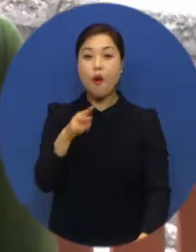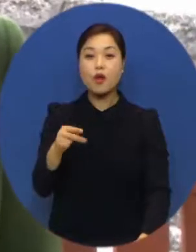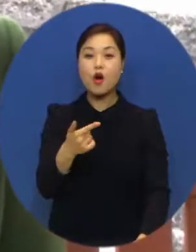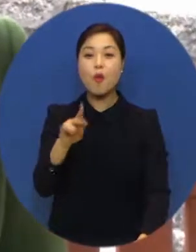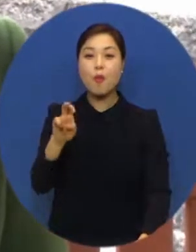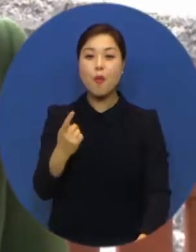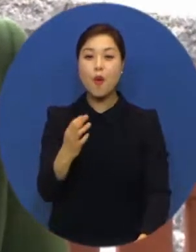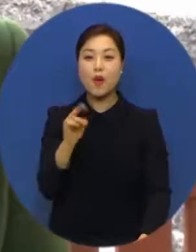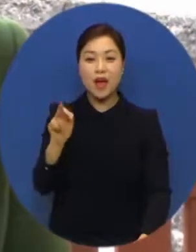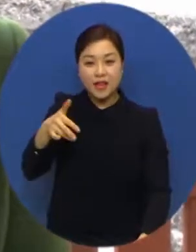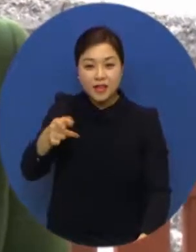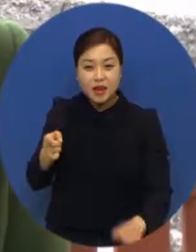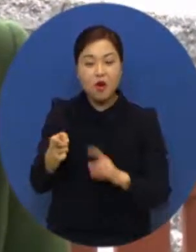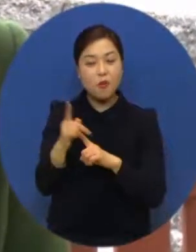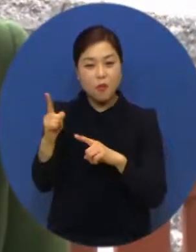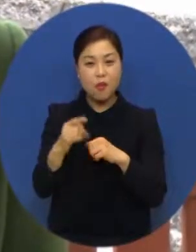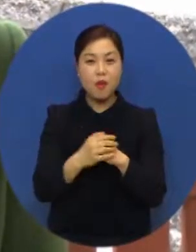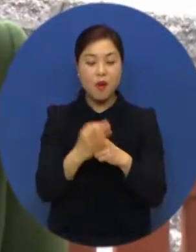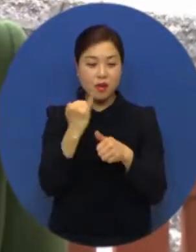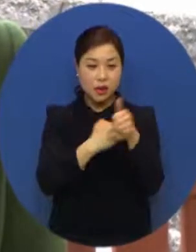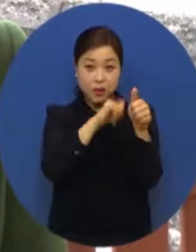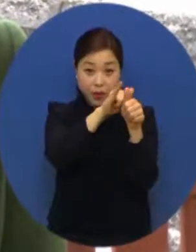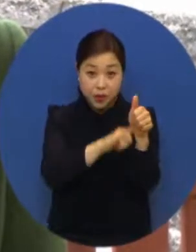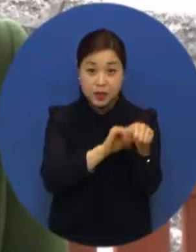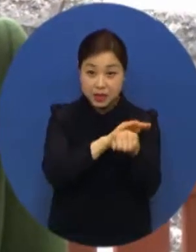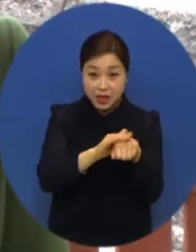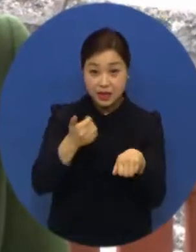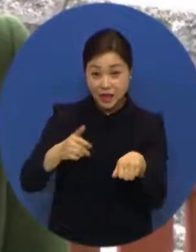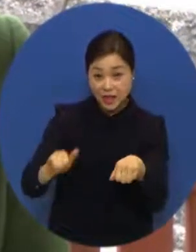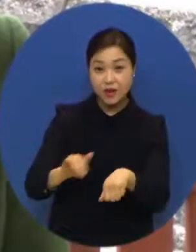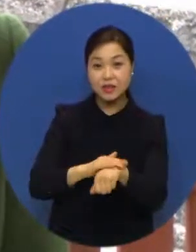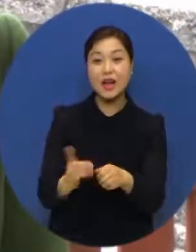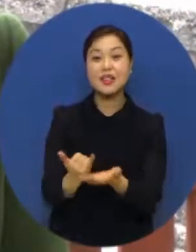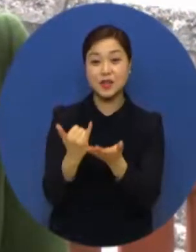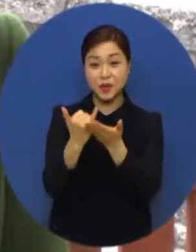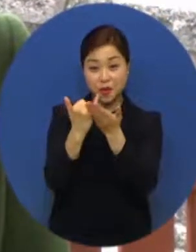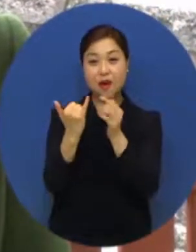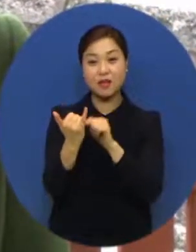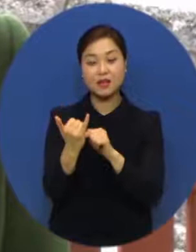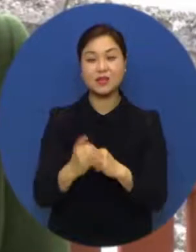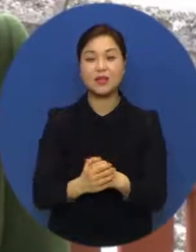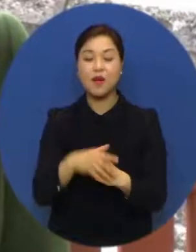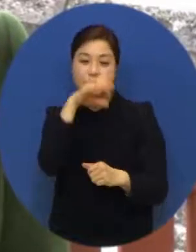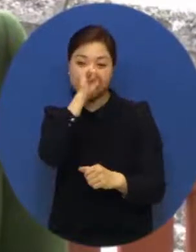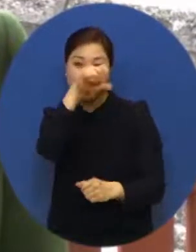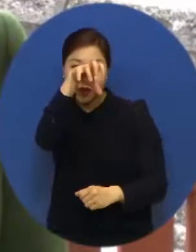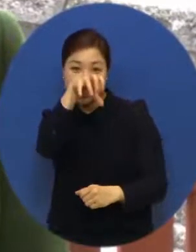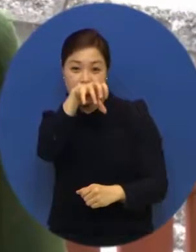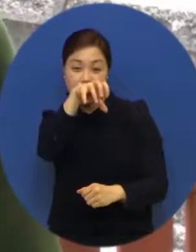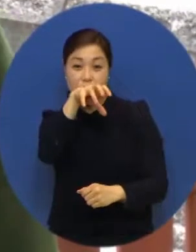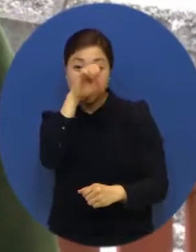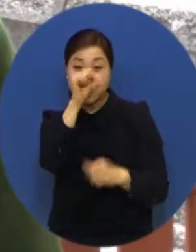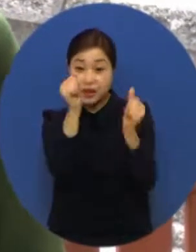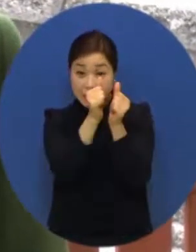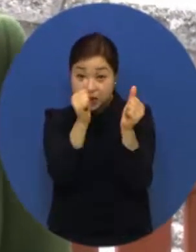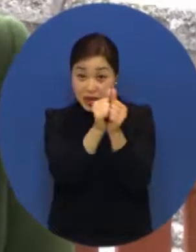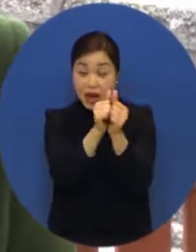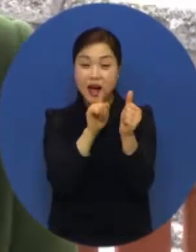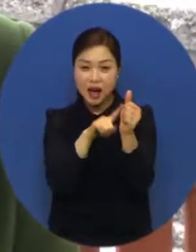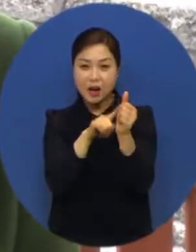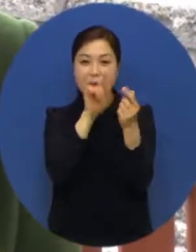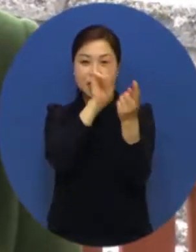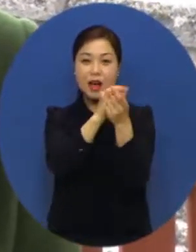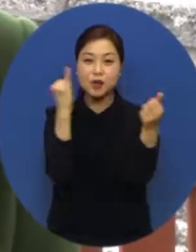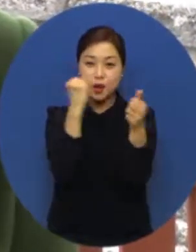같습니다. 뭐 좋은 데 시집 가는 것을 목표가 대학 가는 게 그 당시에